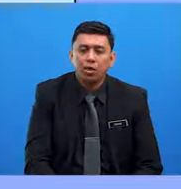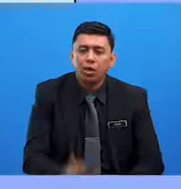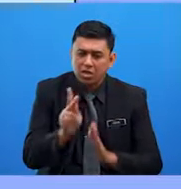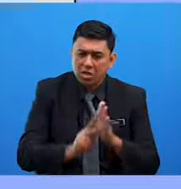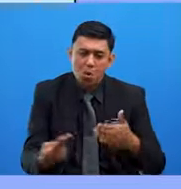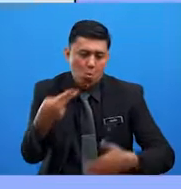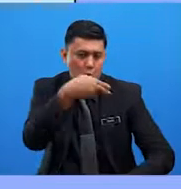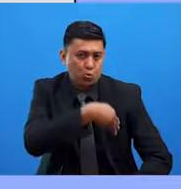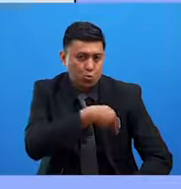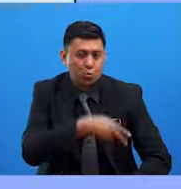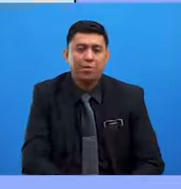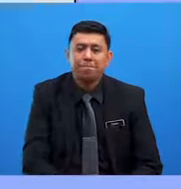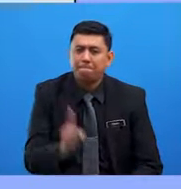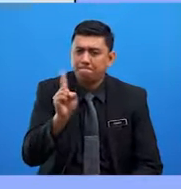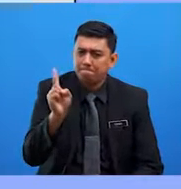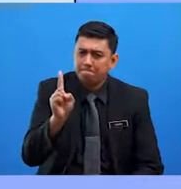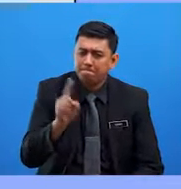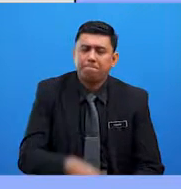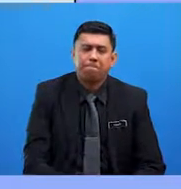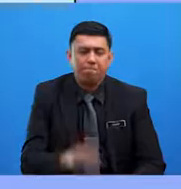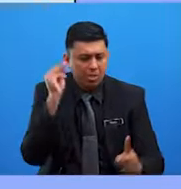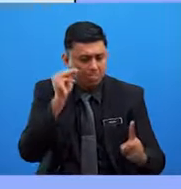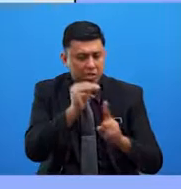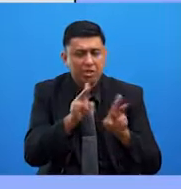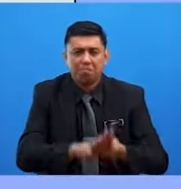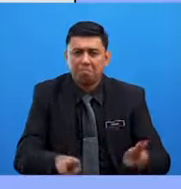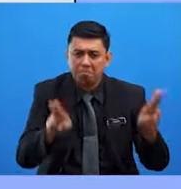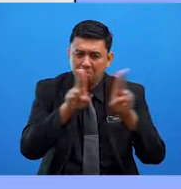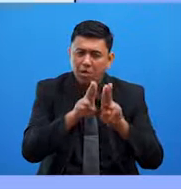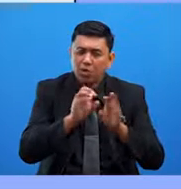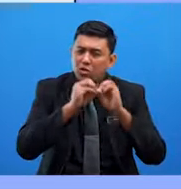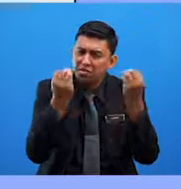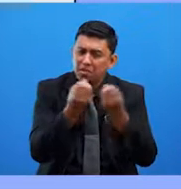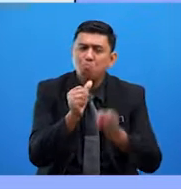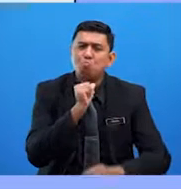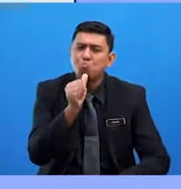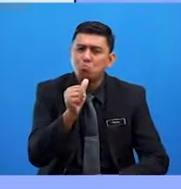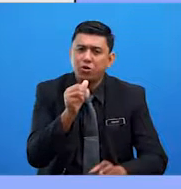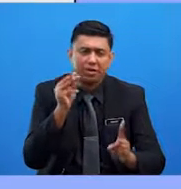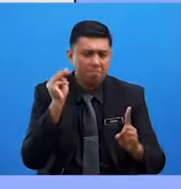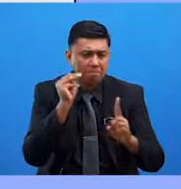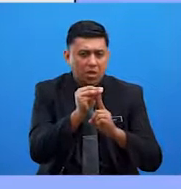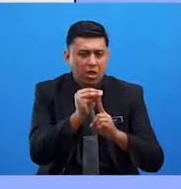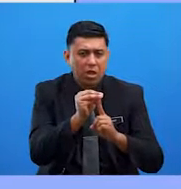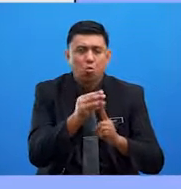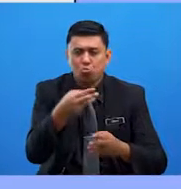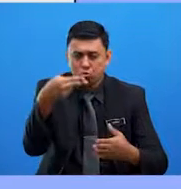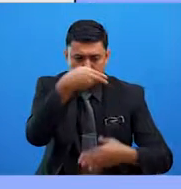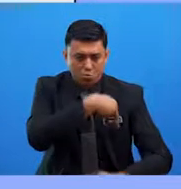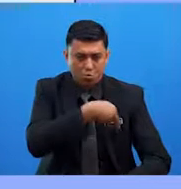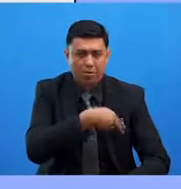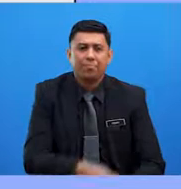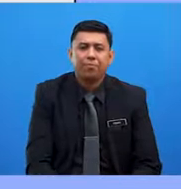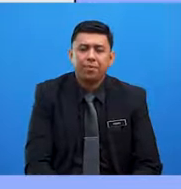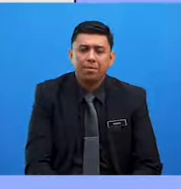keuntungan. Manakala, matlamat utama bagi organisasi yang tidak bermotifkan untung